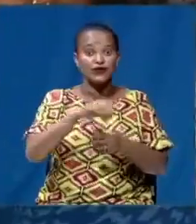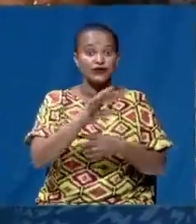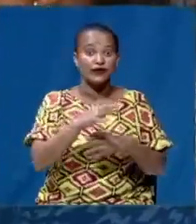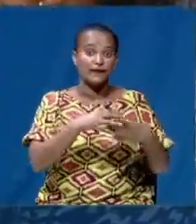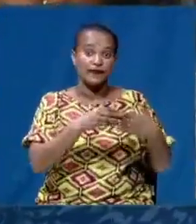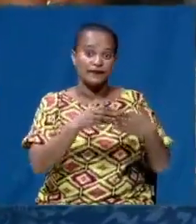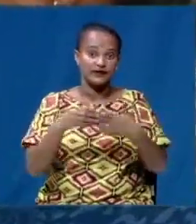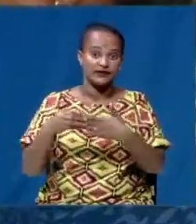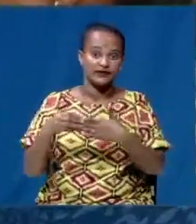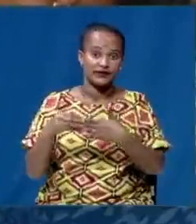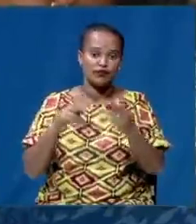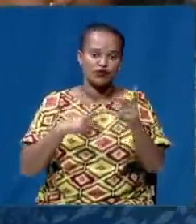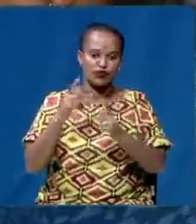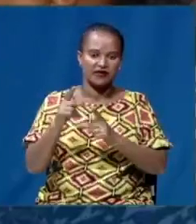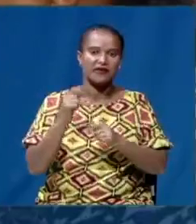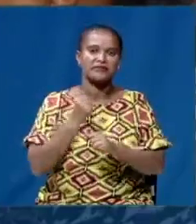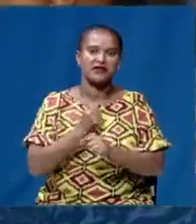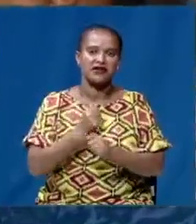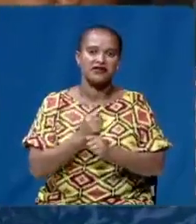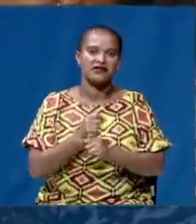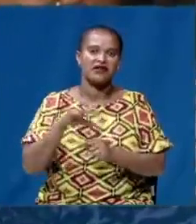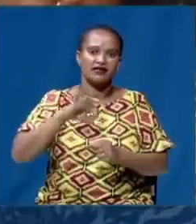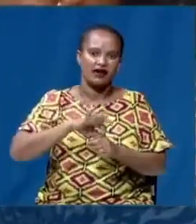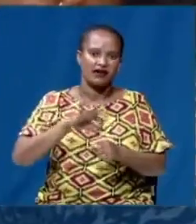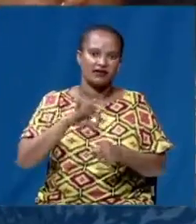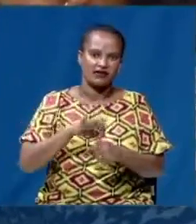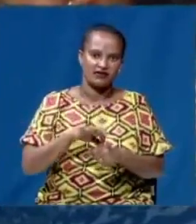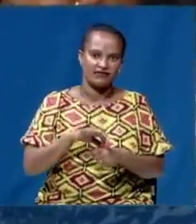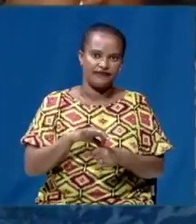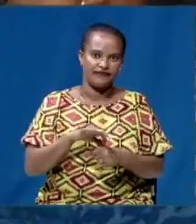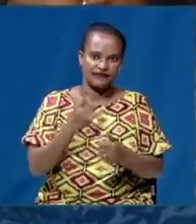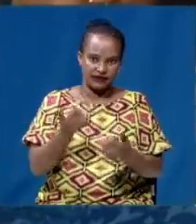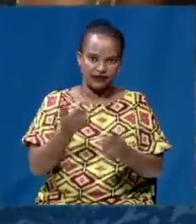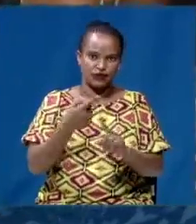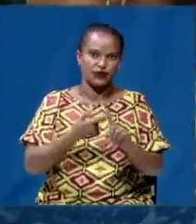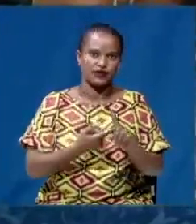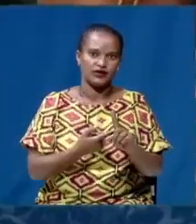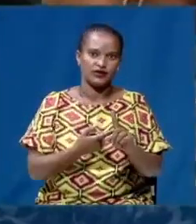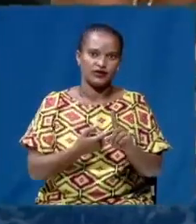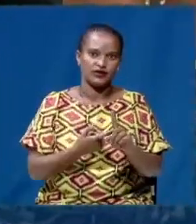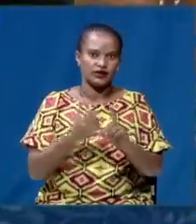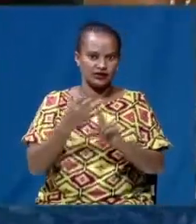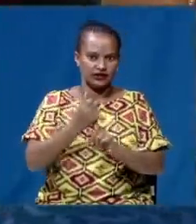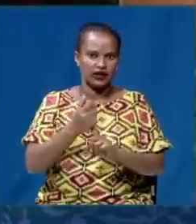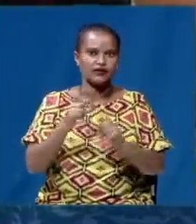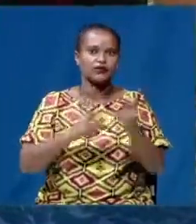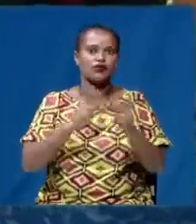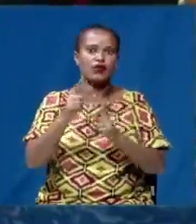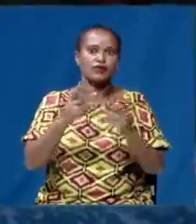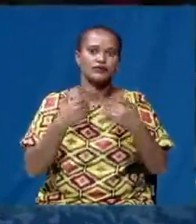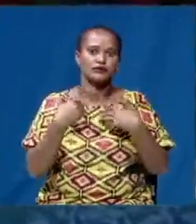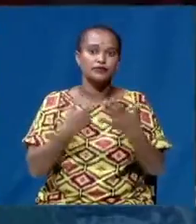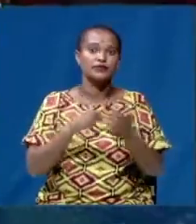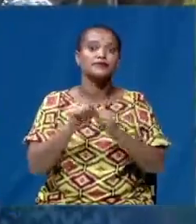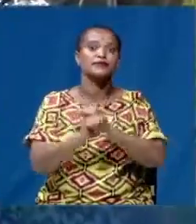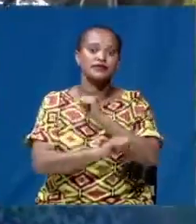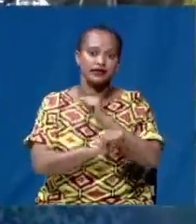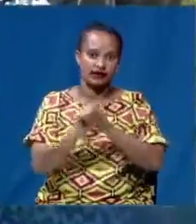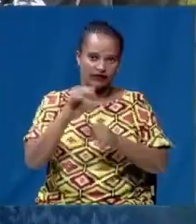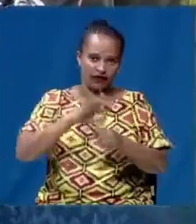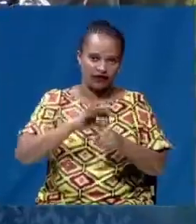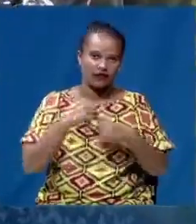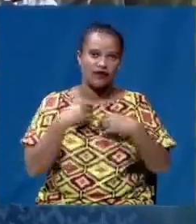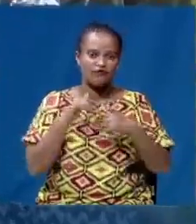መምርሒ ፕሮግራማት ስራሕቲ ናይ ተኸላ ተኽሊ ኣብ ዝወርሒ እዚ ዝተተሓዘ ፕሮግራማት ስለ ዘሎ ብኡ መሰረት ኢና እዚ ተረኺብና ዘለና።